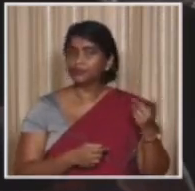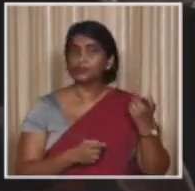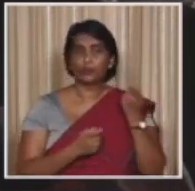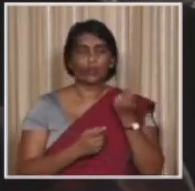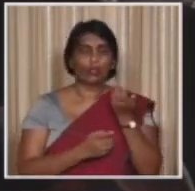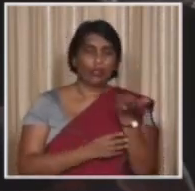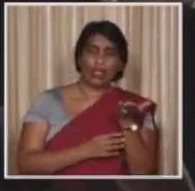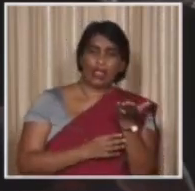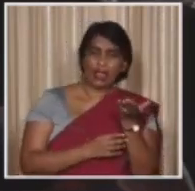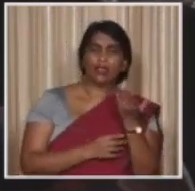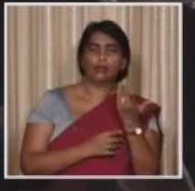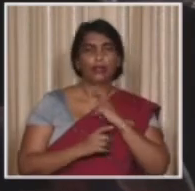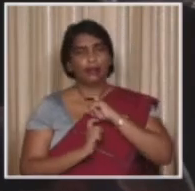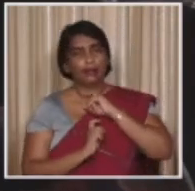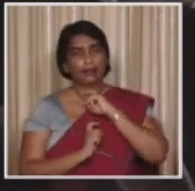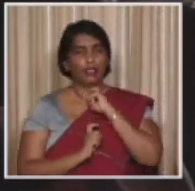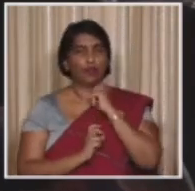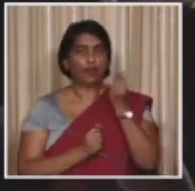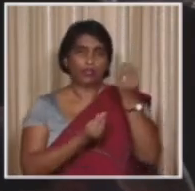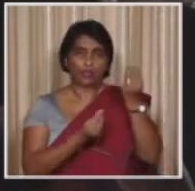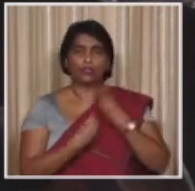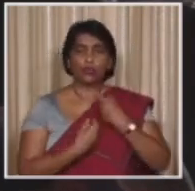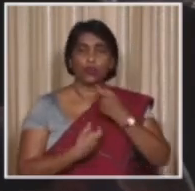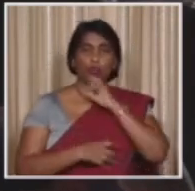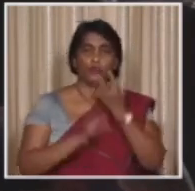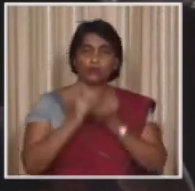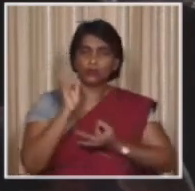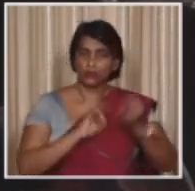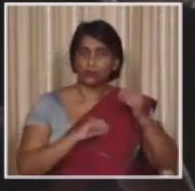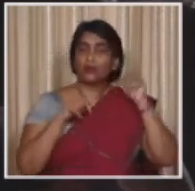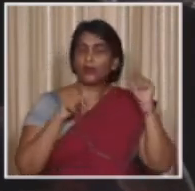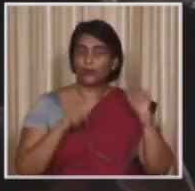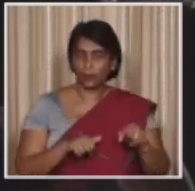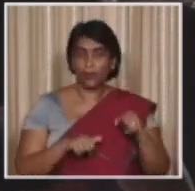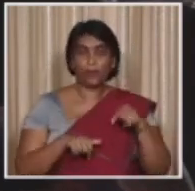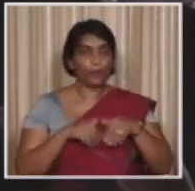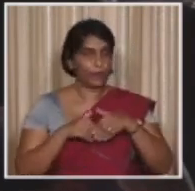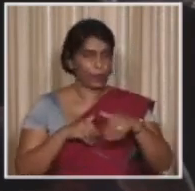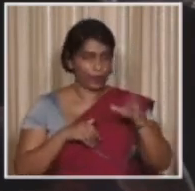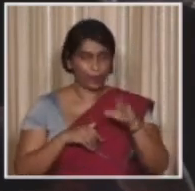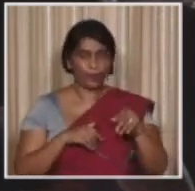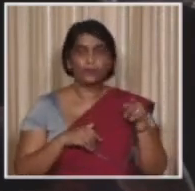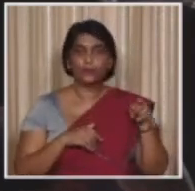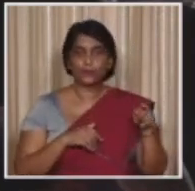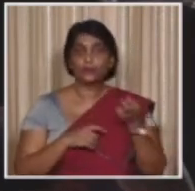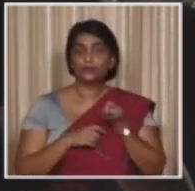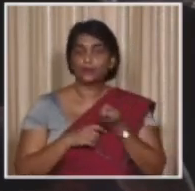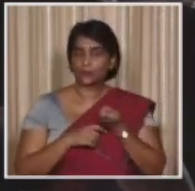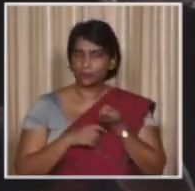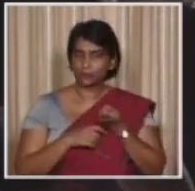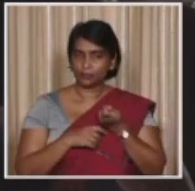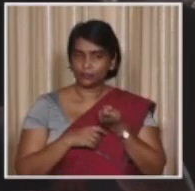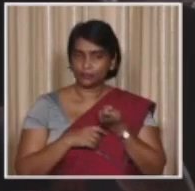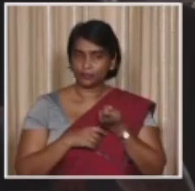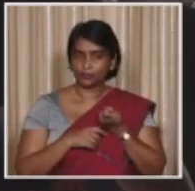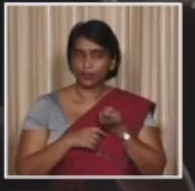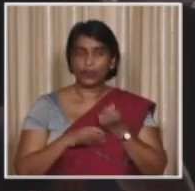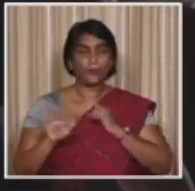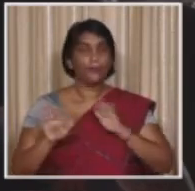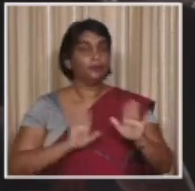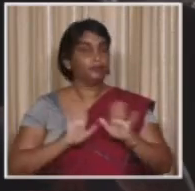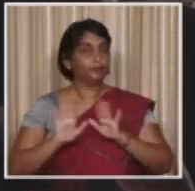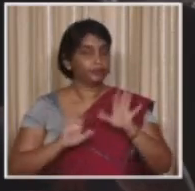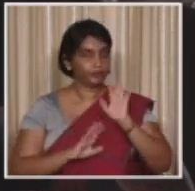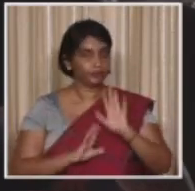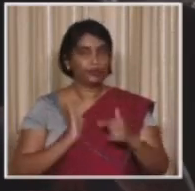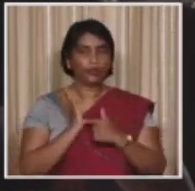මුදල් ඉල්ලලා කෑ ගහනවා, මුදල් ඉල්ලලා නඩු දානවා. අද මේ වන විට ඒ මුදල් පාලනය කිරීම